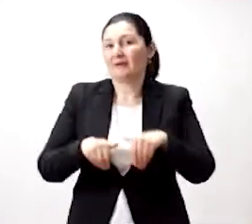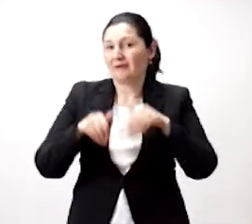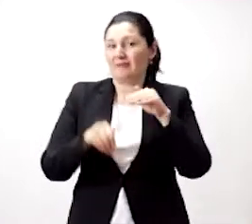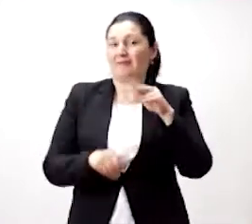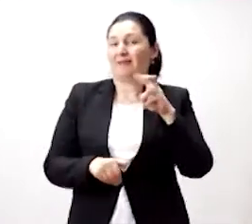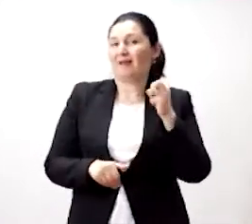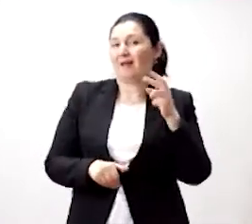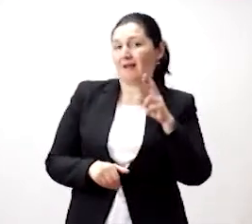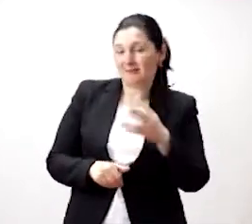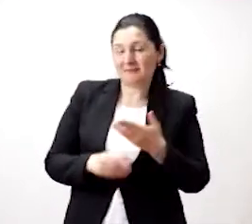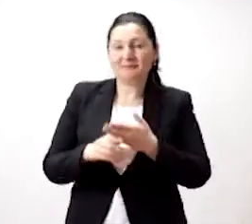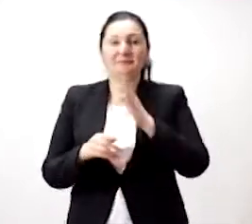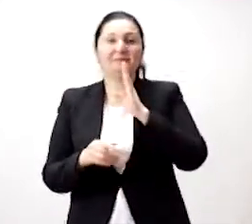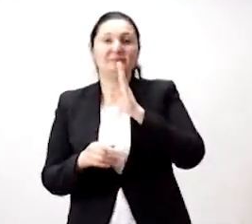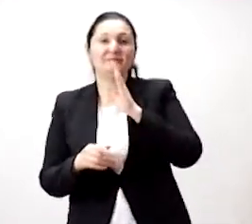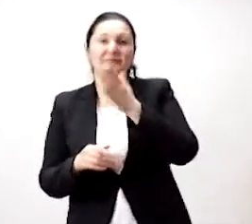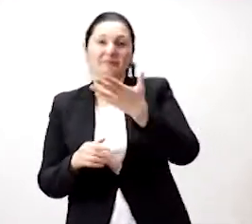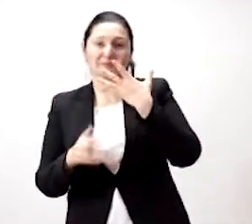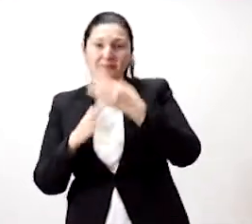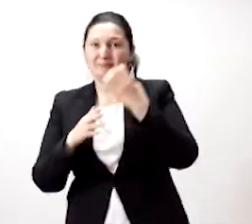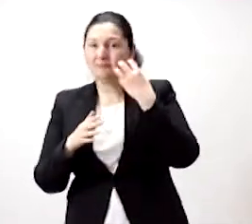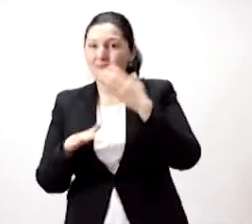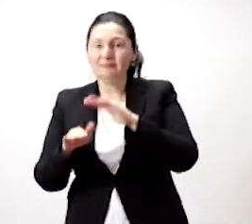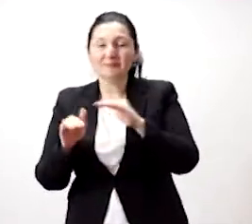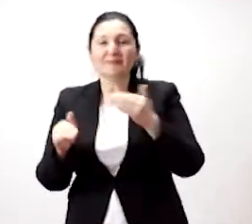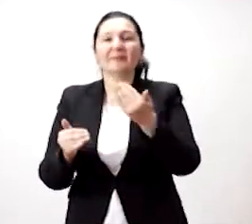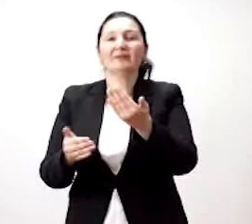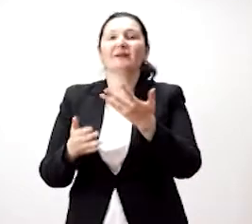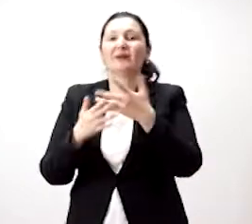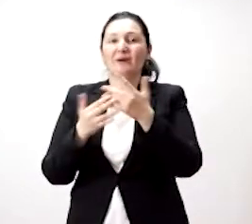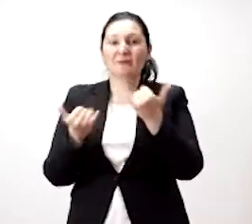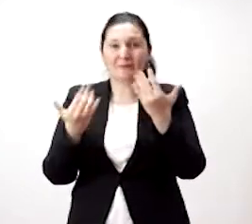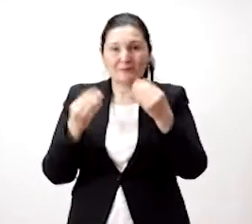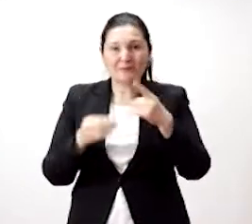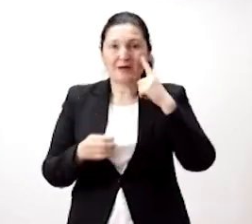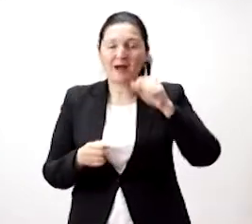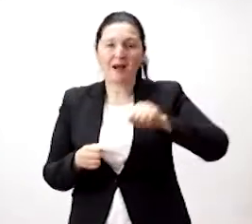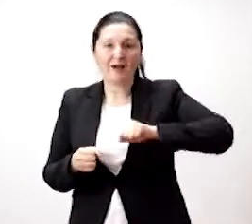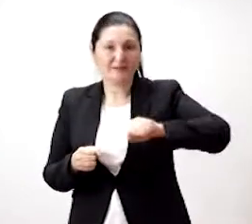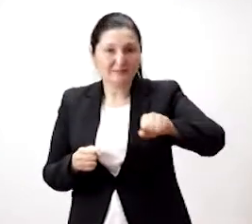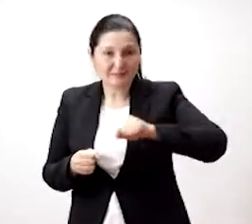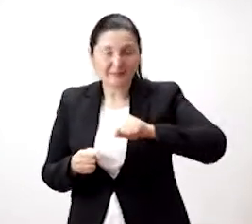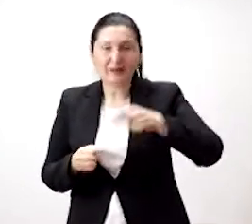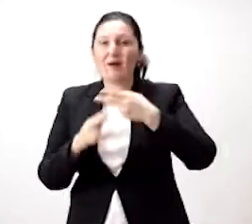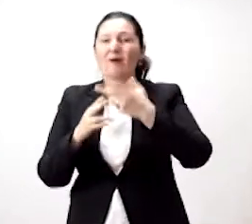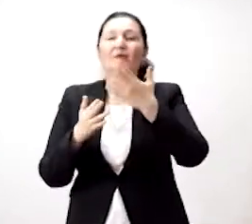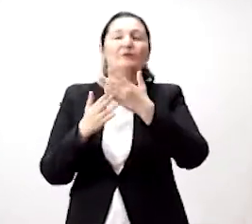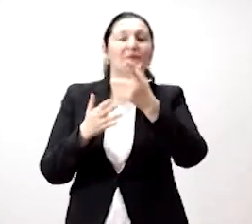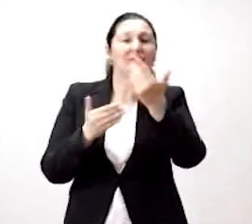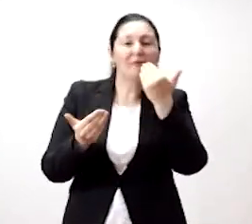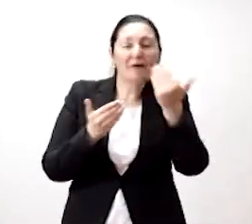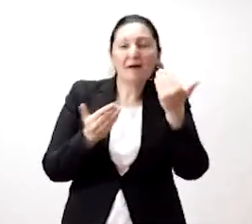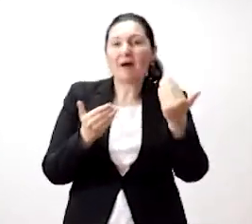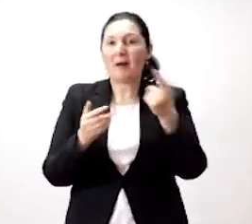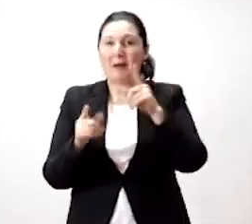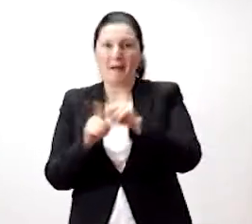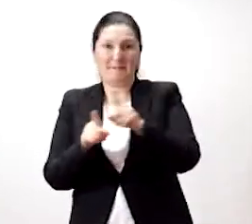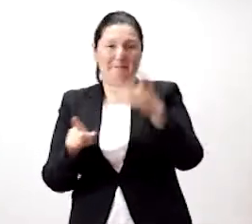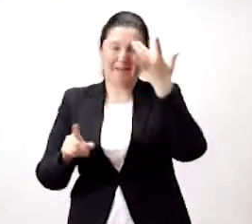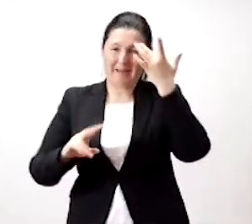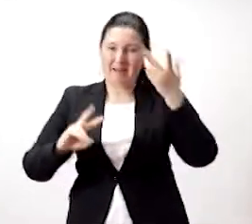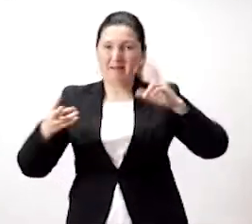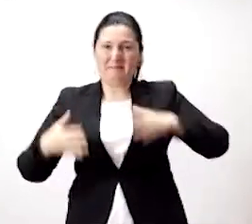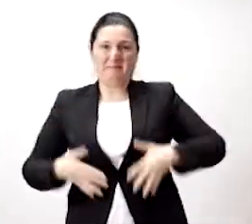نام دارد. دختر خاله‌ام است. فلایر حالا از گهواره خلطه‌اش نبرآمده است. دیدید؟ اینها به